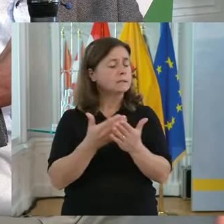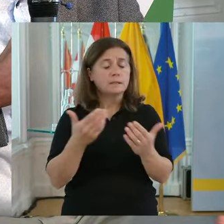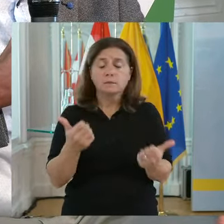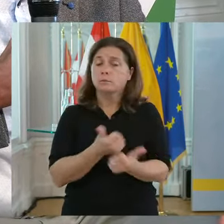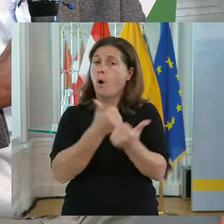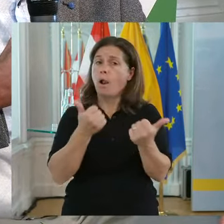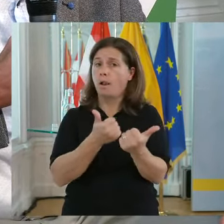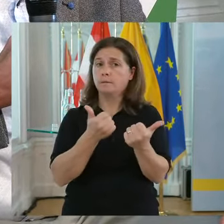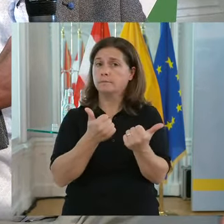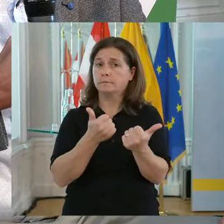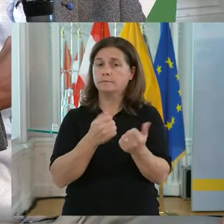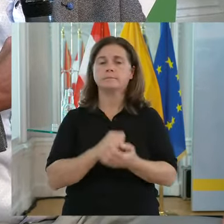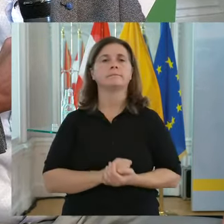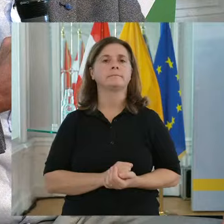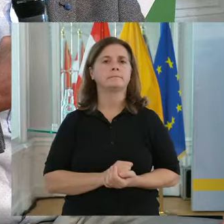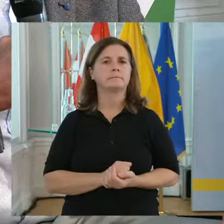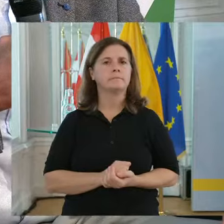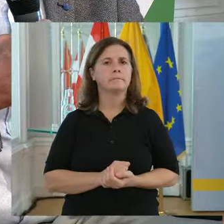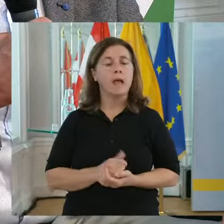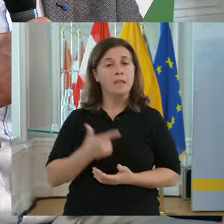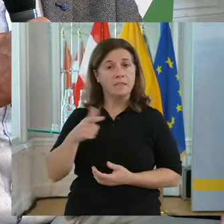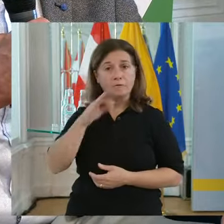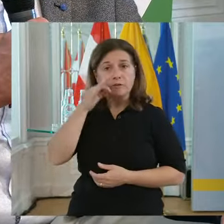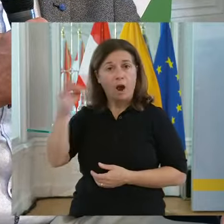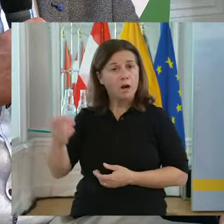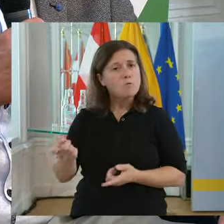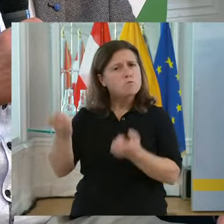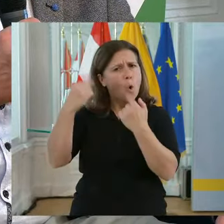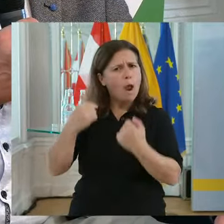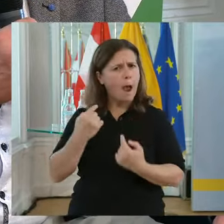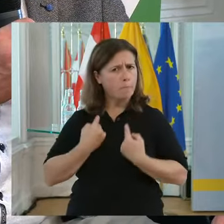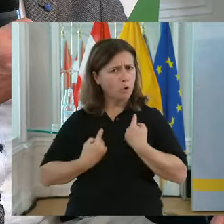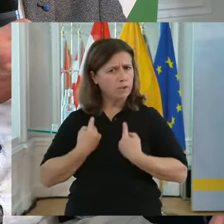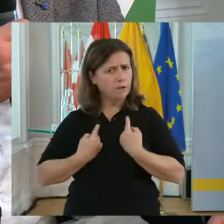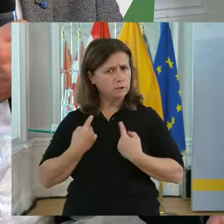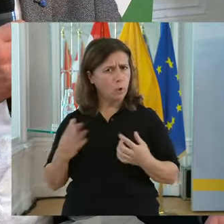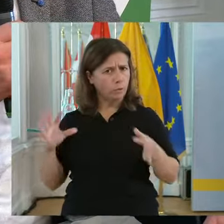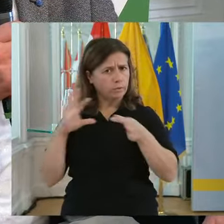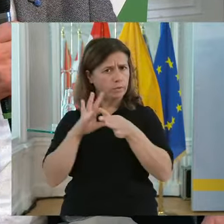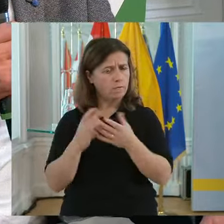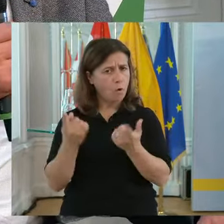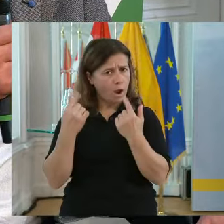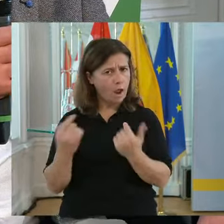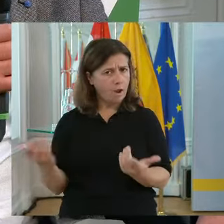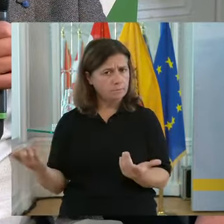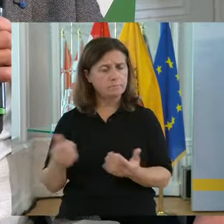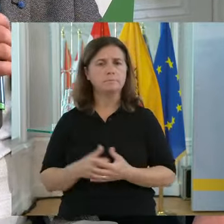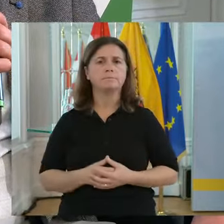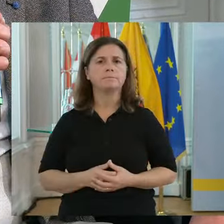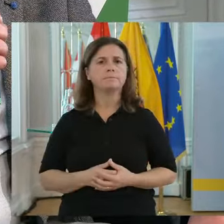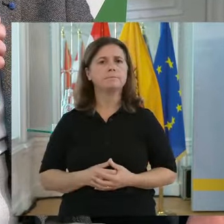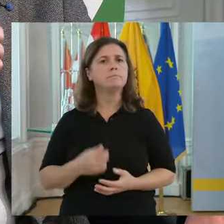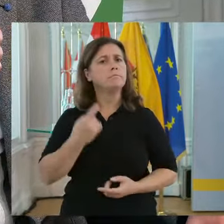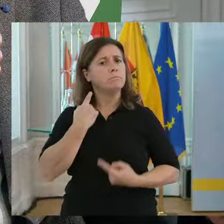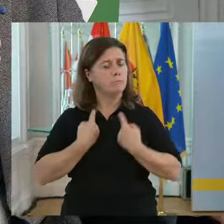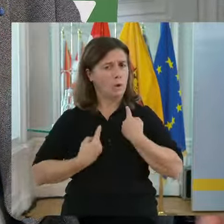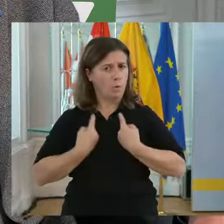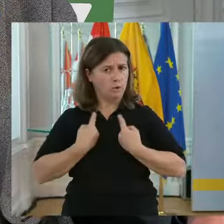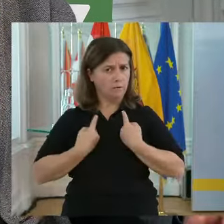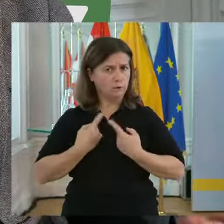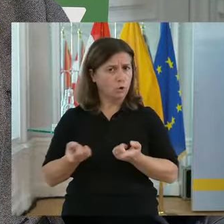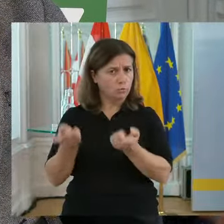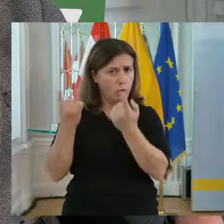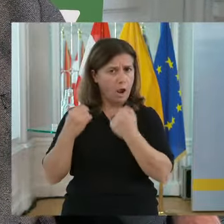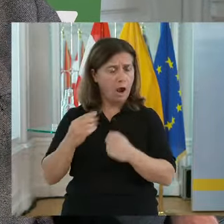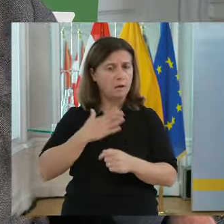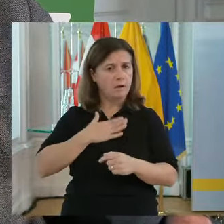wunderbar. Darf ich nachfragen, woher kommt denn die Motivation dazu, der Antrieb? Der Antrieb alleine kommt davon,